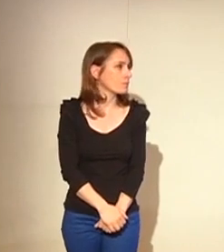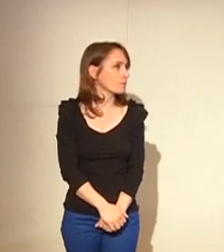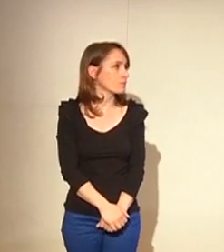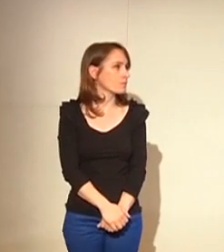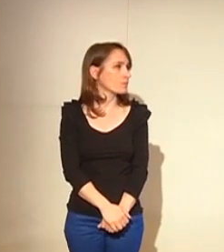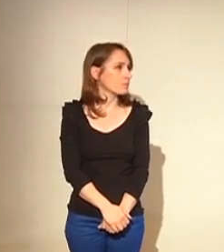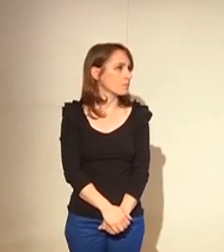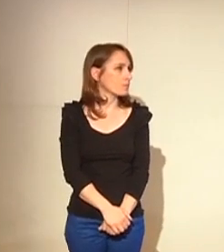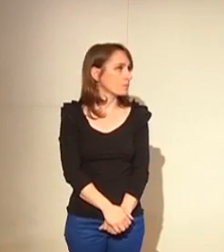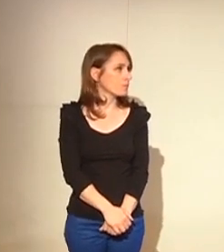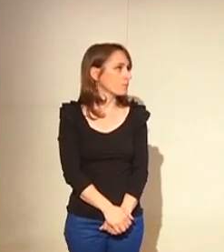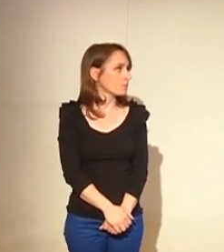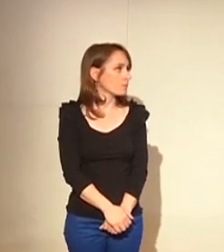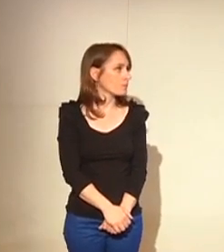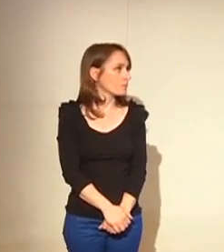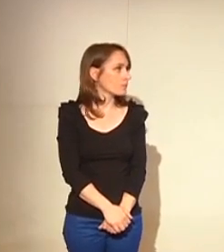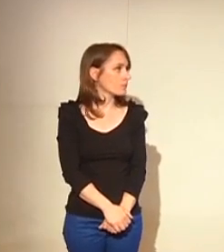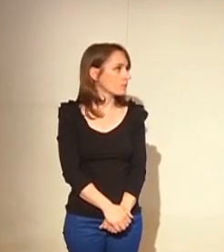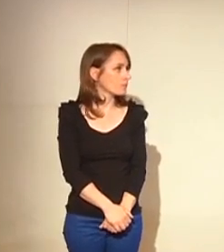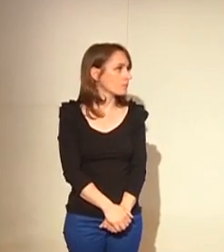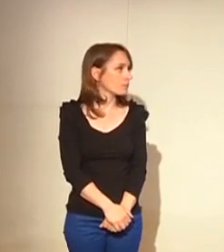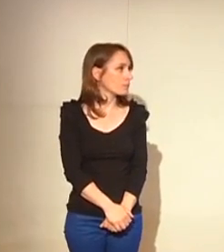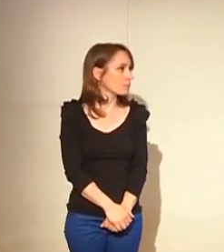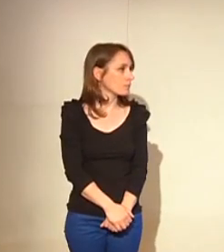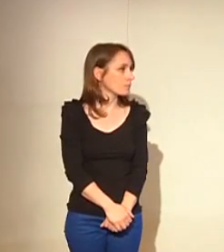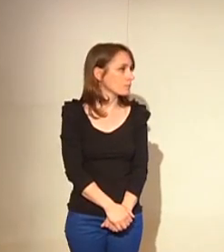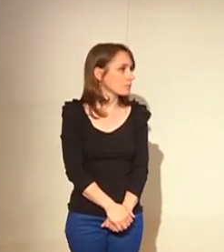secret vous en avez le sandwich